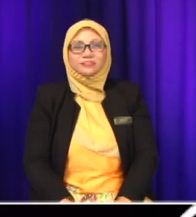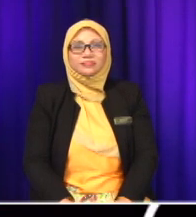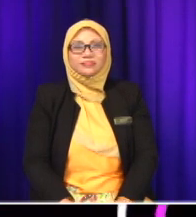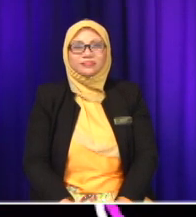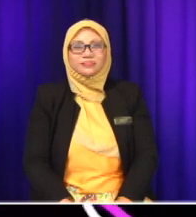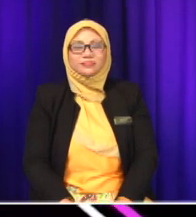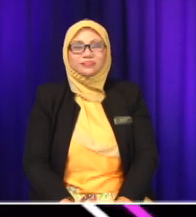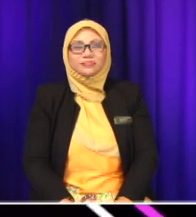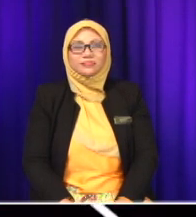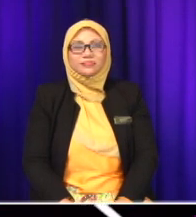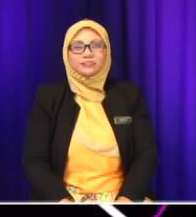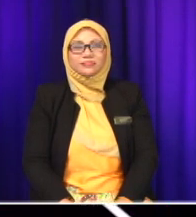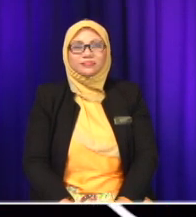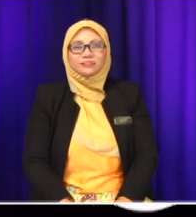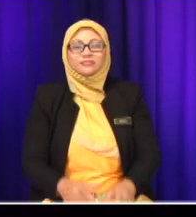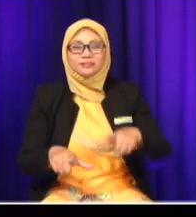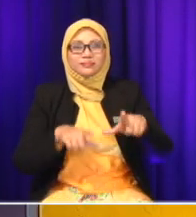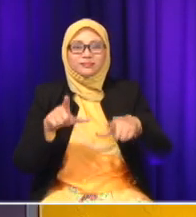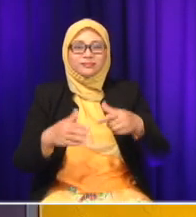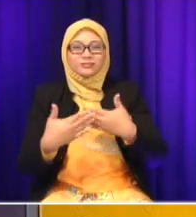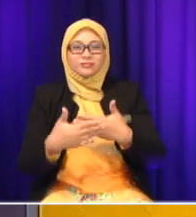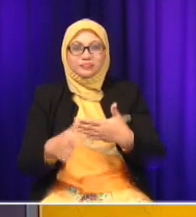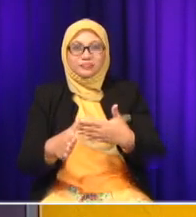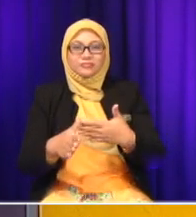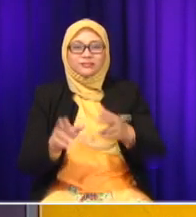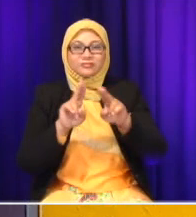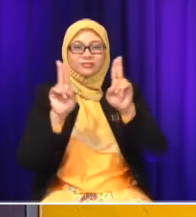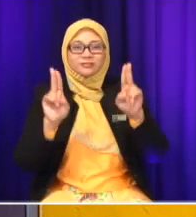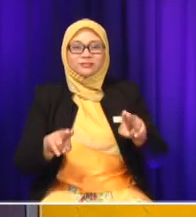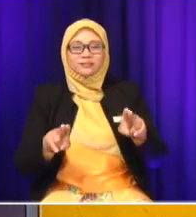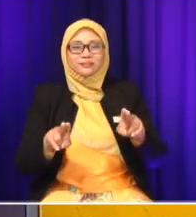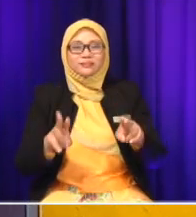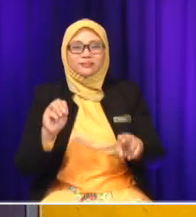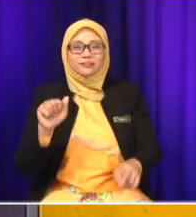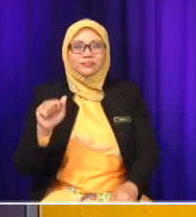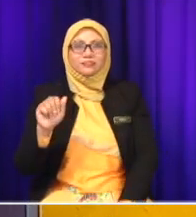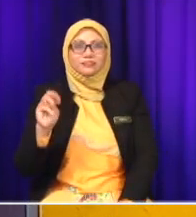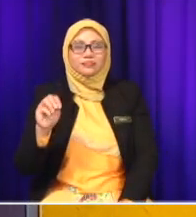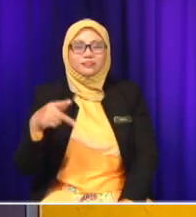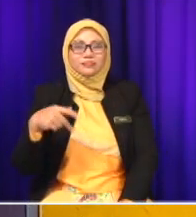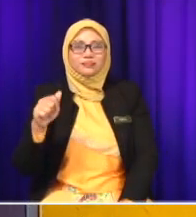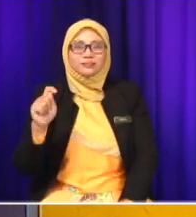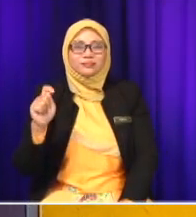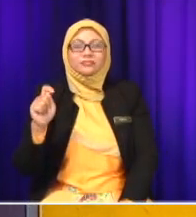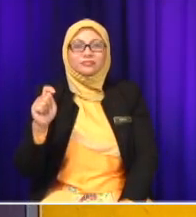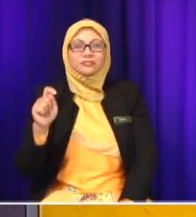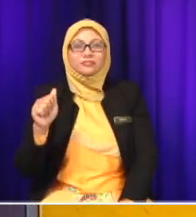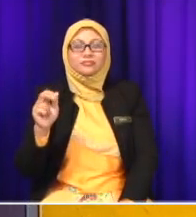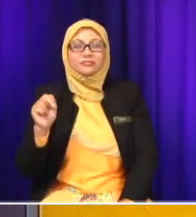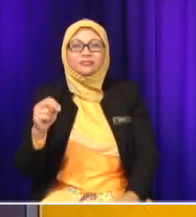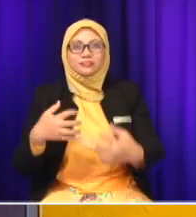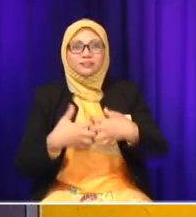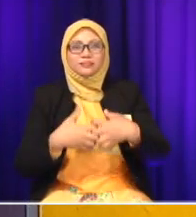okey kita lihat ke langkah seterusnya iaitu menguji Matan Enjin okey tadi sfizi dah cakap toluk mampatan untuk mengukur Kan baik